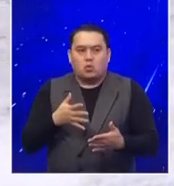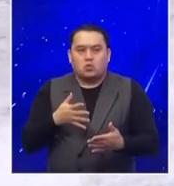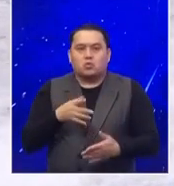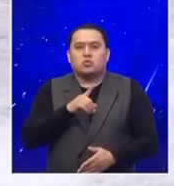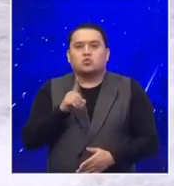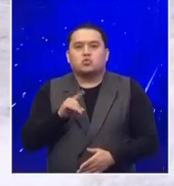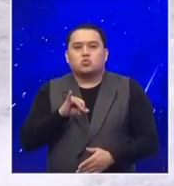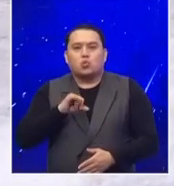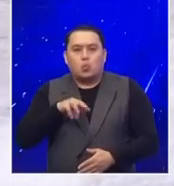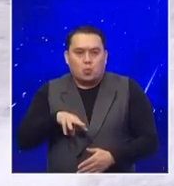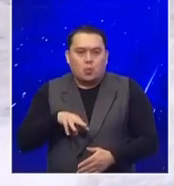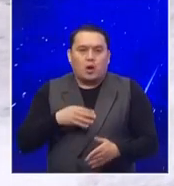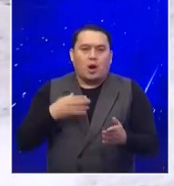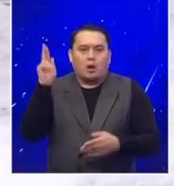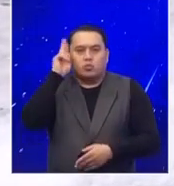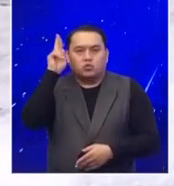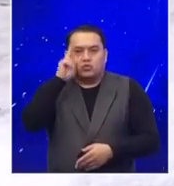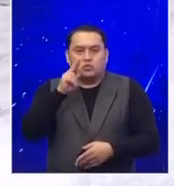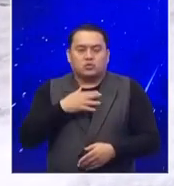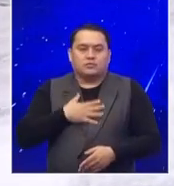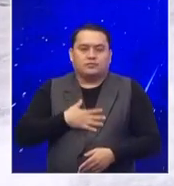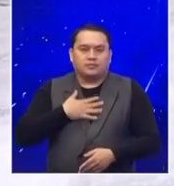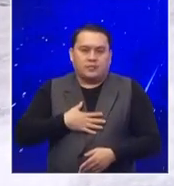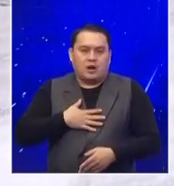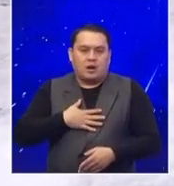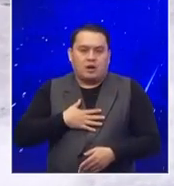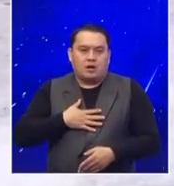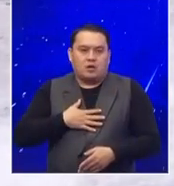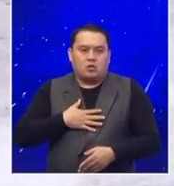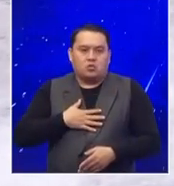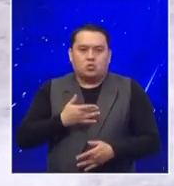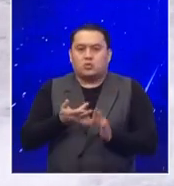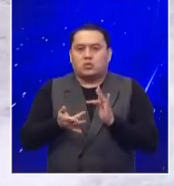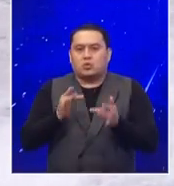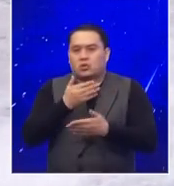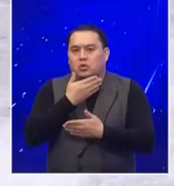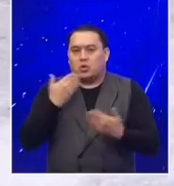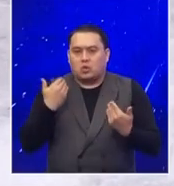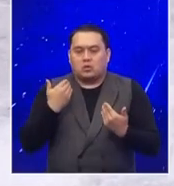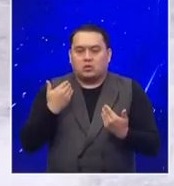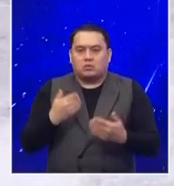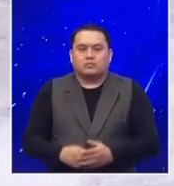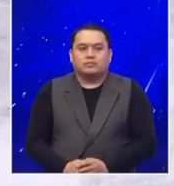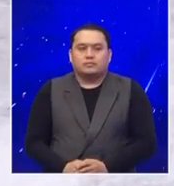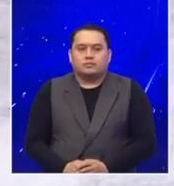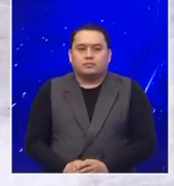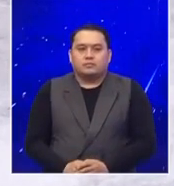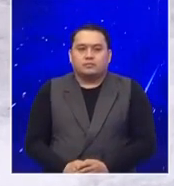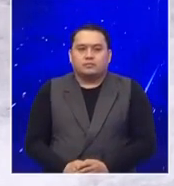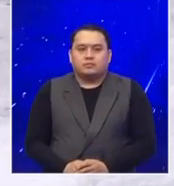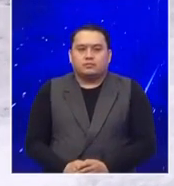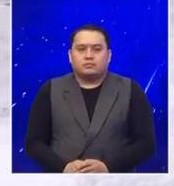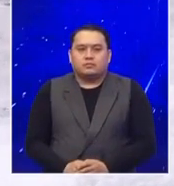зайти и ни нормально обучаться. Вот интернет слабый, а у нас вообще интернета нету. Домашний интернет она не ловит. Загрузка